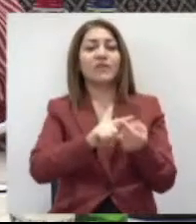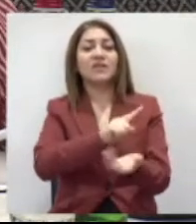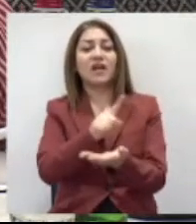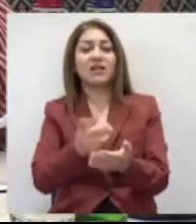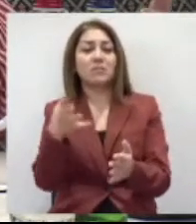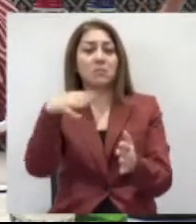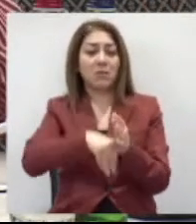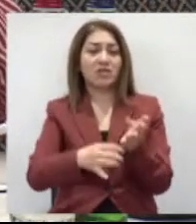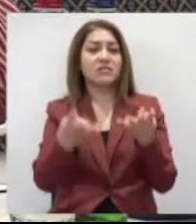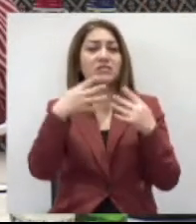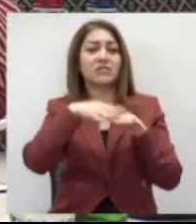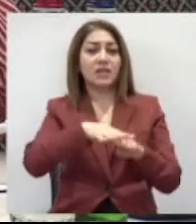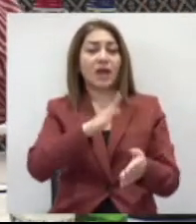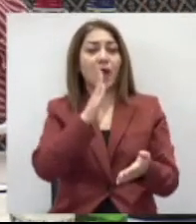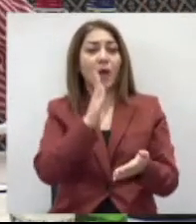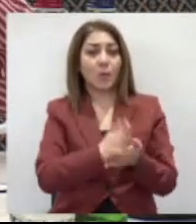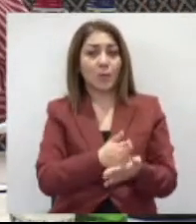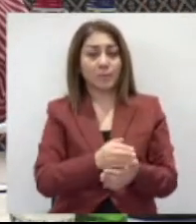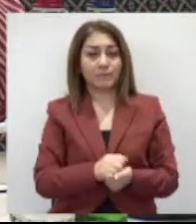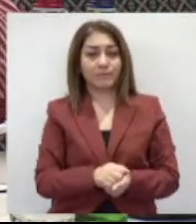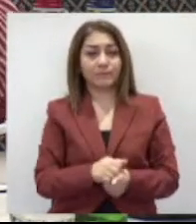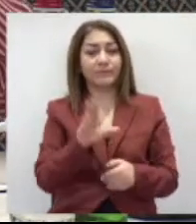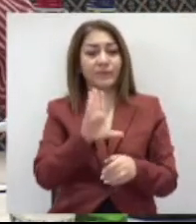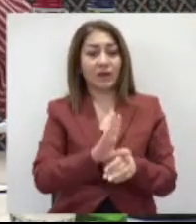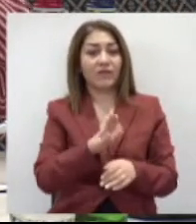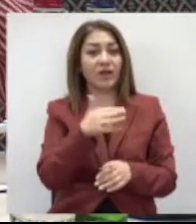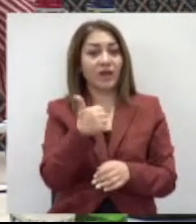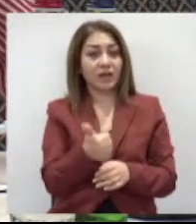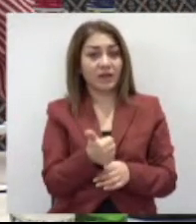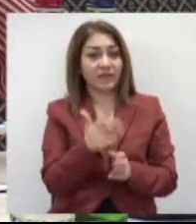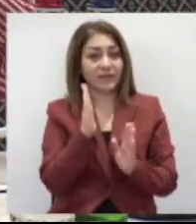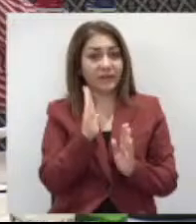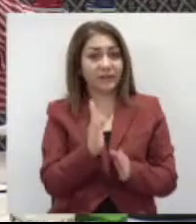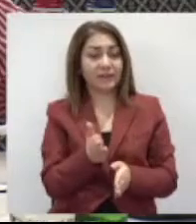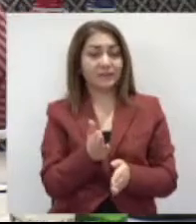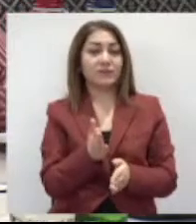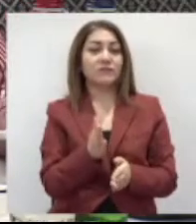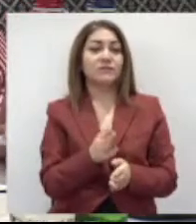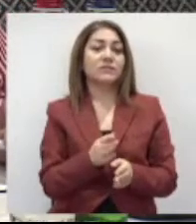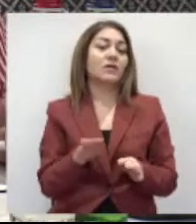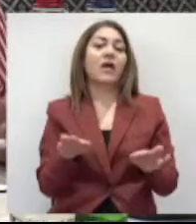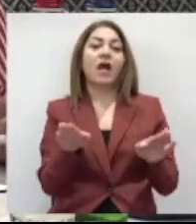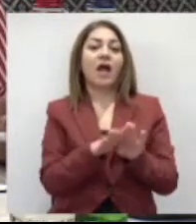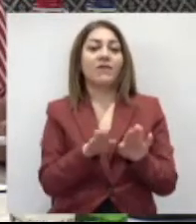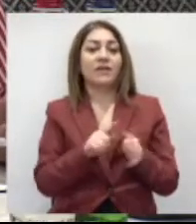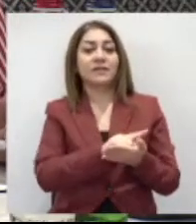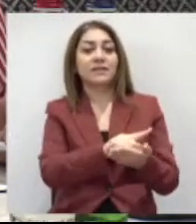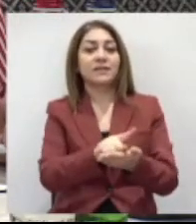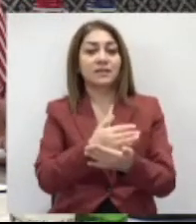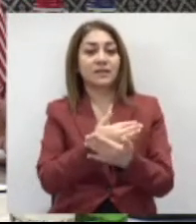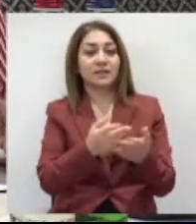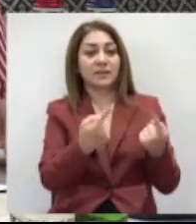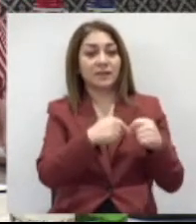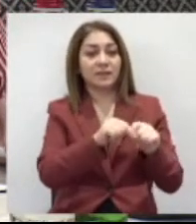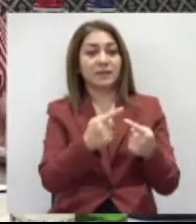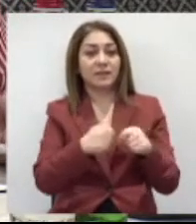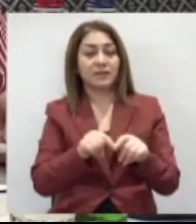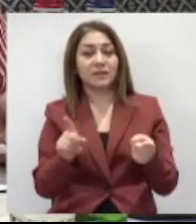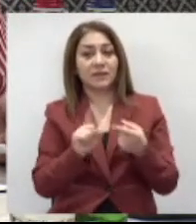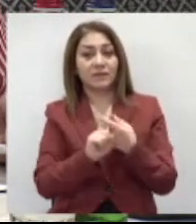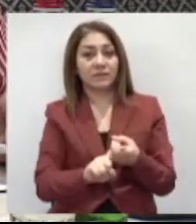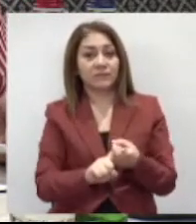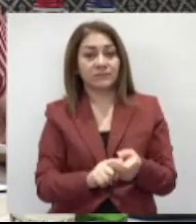առնչվող հարցադրումներ, և բնականաբար ճիշտ կլինի, որպեսզի շատ զուգահեռ ընթանան քննարկումները այս ինստիտուտի հետ